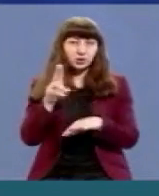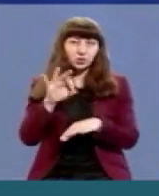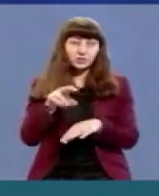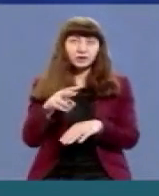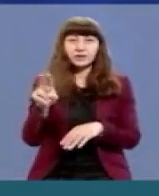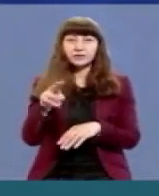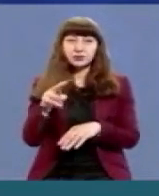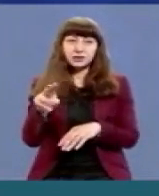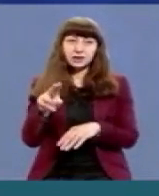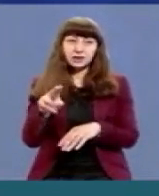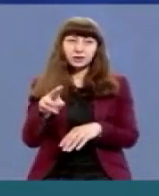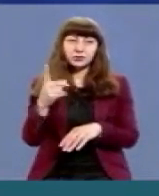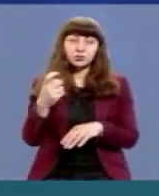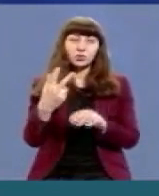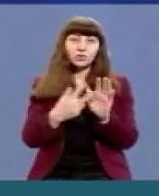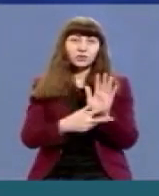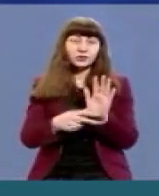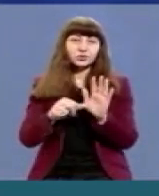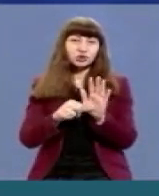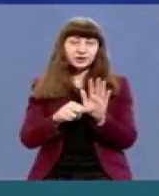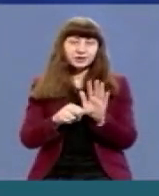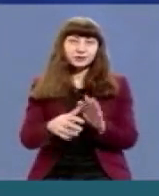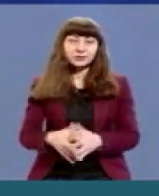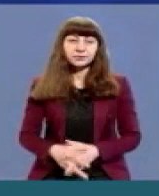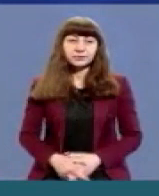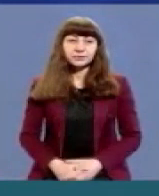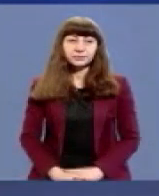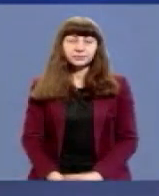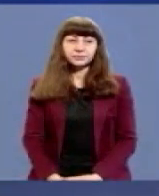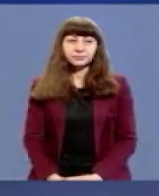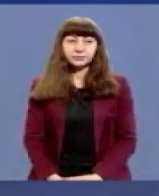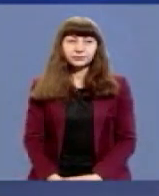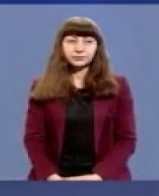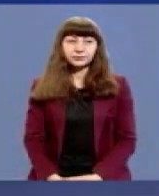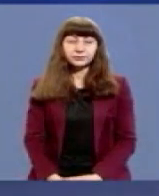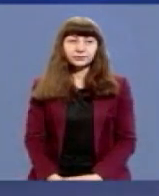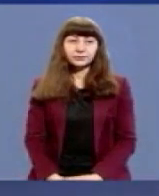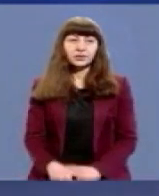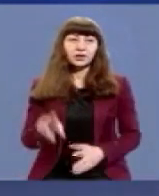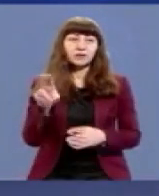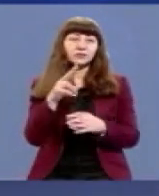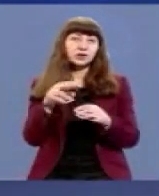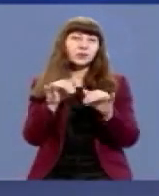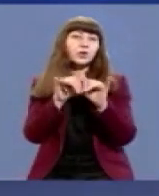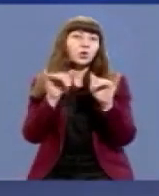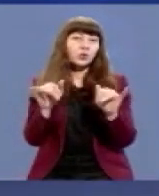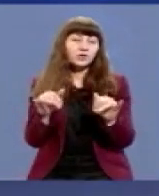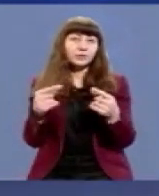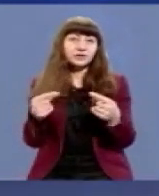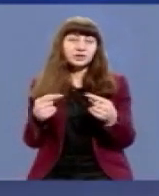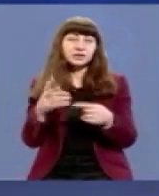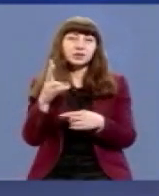декабре мы уже зарегистрировали 186 случаев. То есть рост в декабре в сравнении с предыдущим